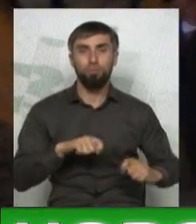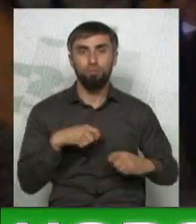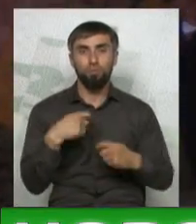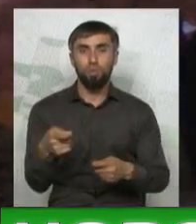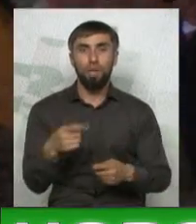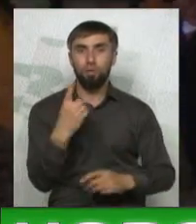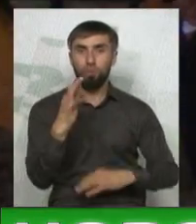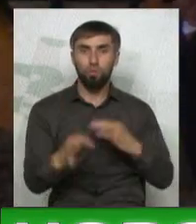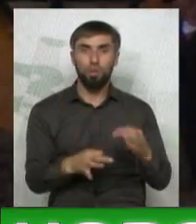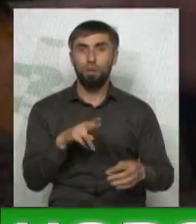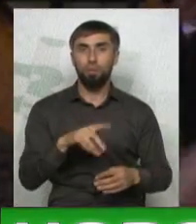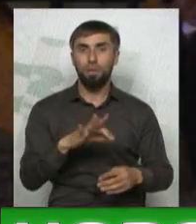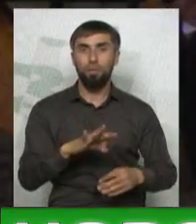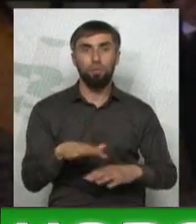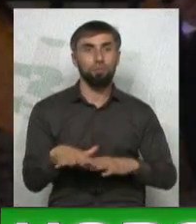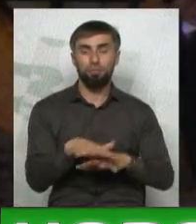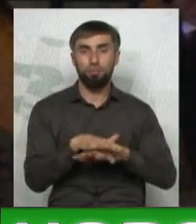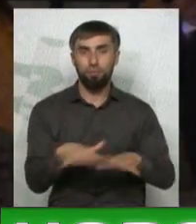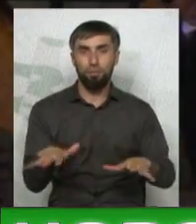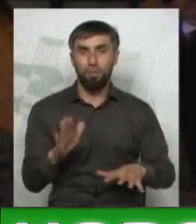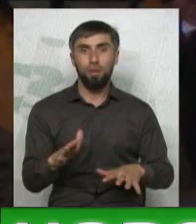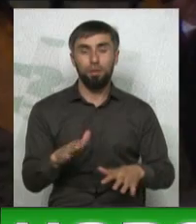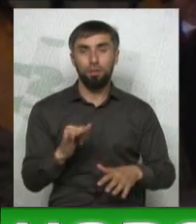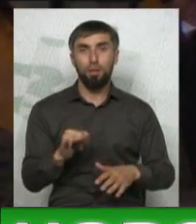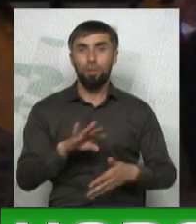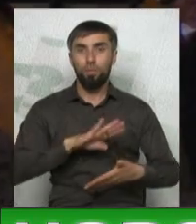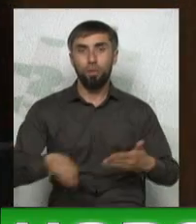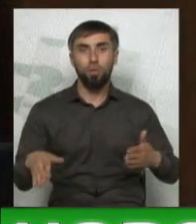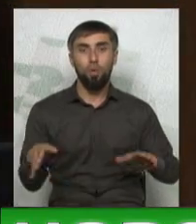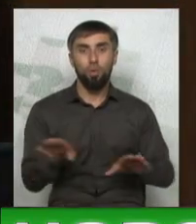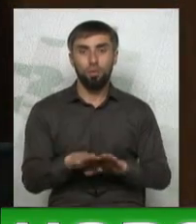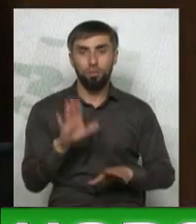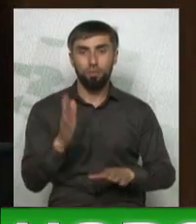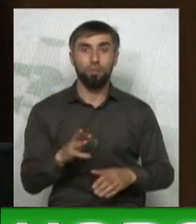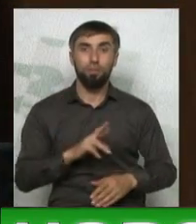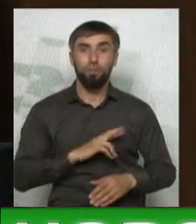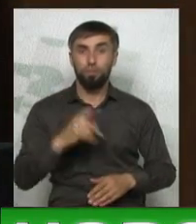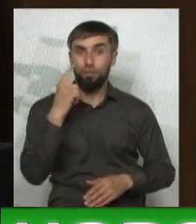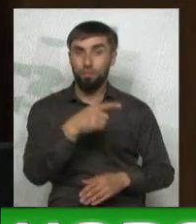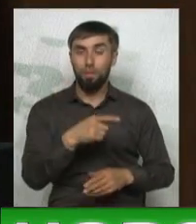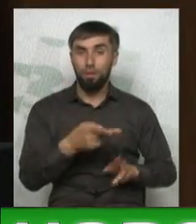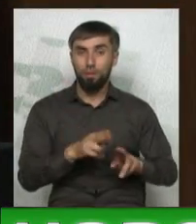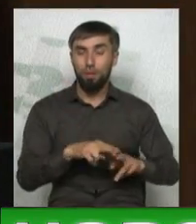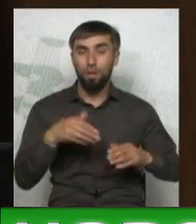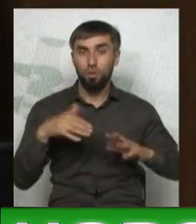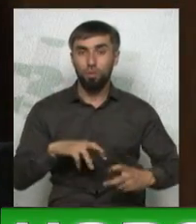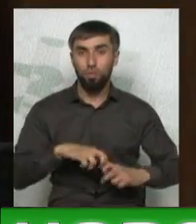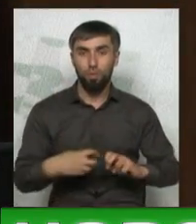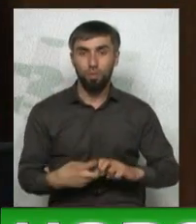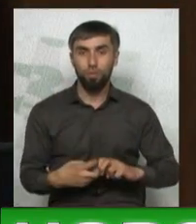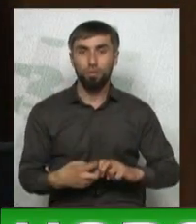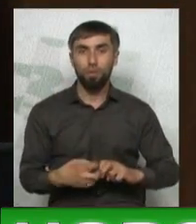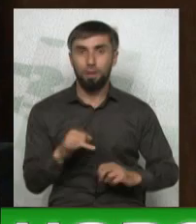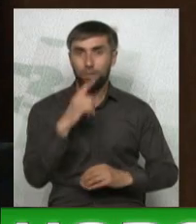течение суток в Плиево бесперебойно будет подаваться вода. Я думаю, это решит нашу проблему. И